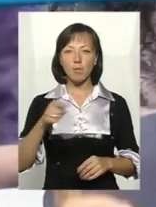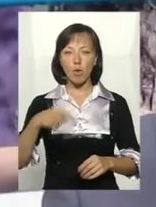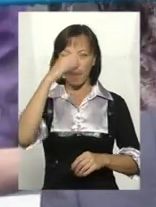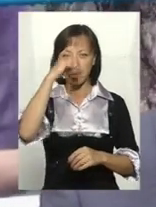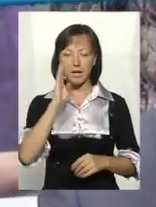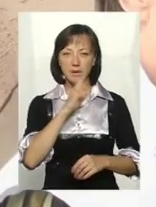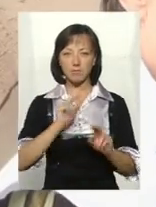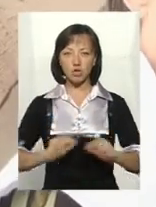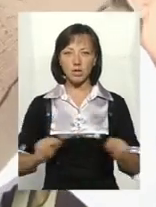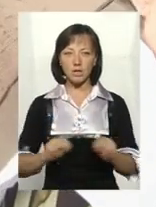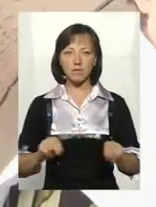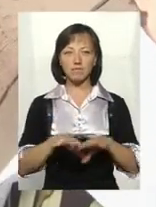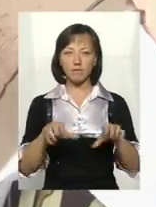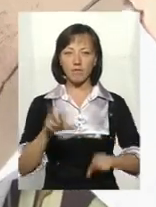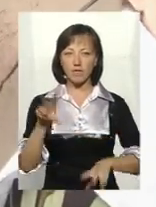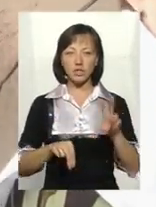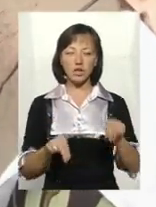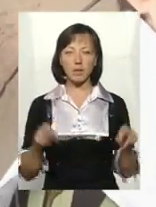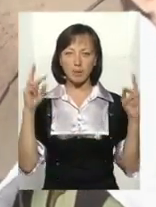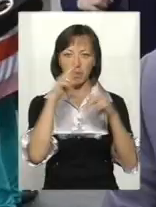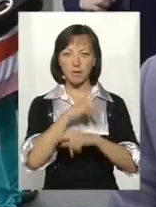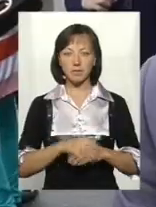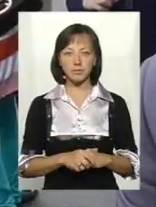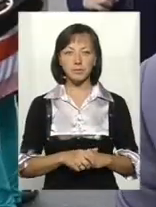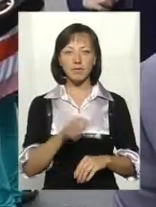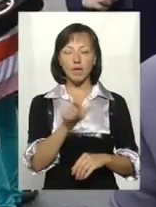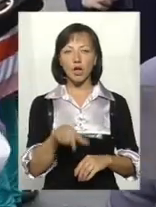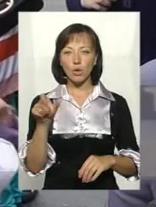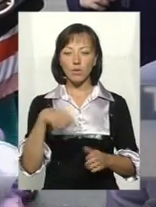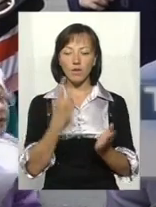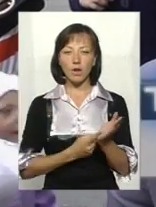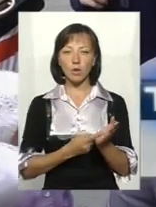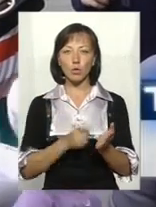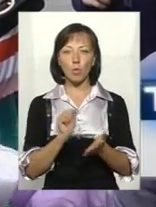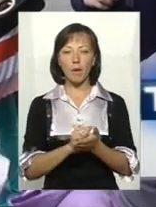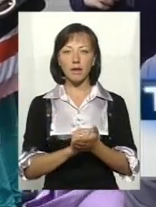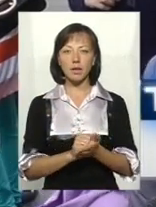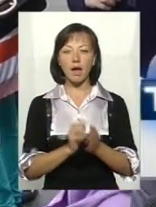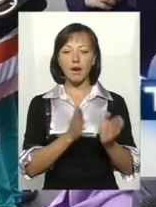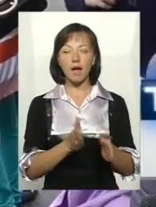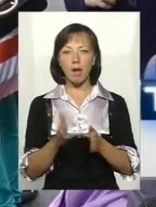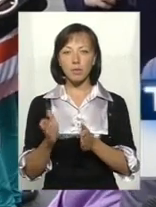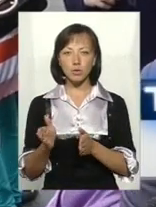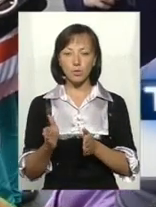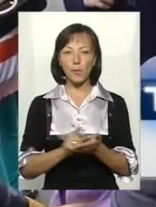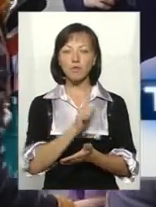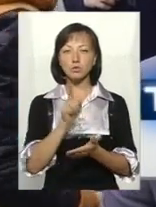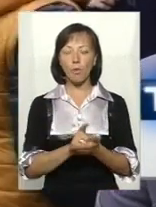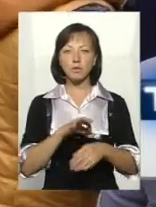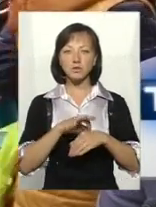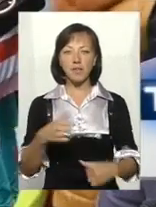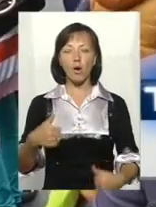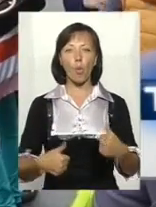і вчителів школи посадовець вважає неправомірними. Люди посилаються на нормативний документ, який регламентує обов'язковість